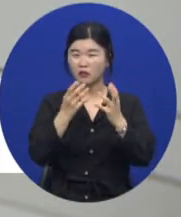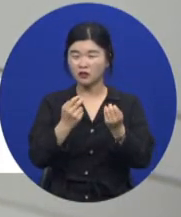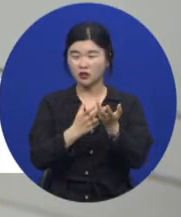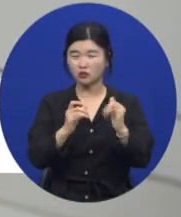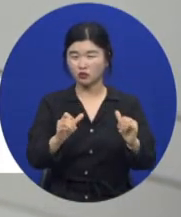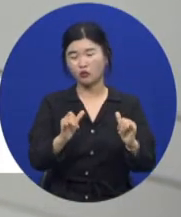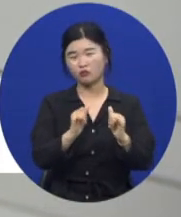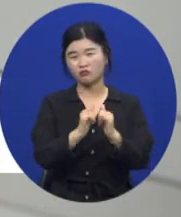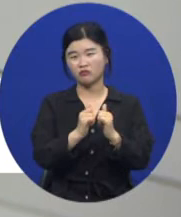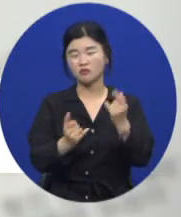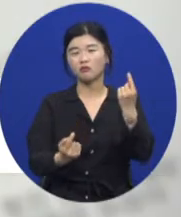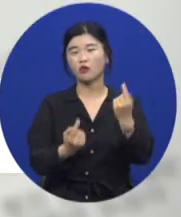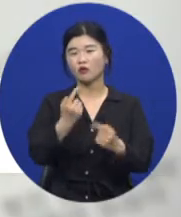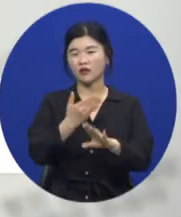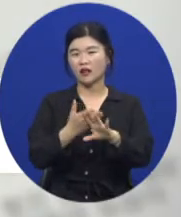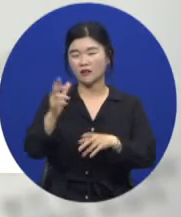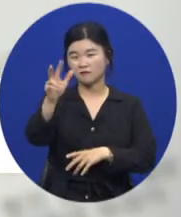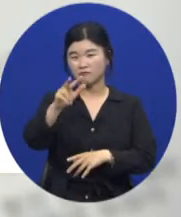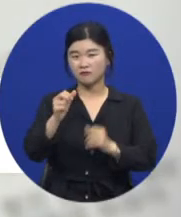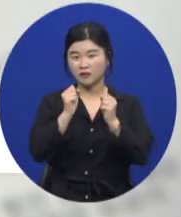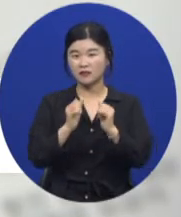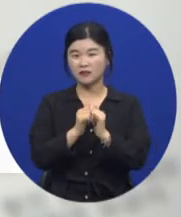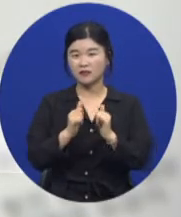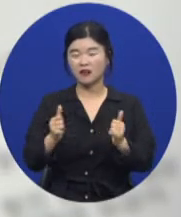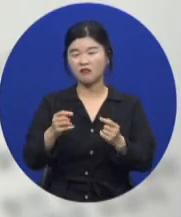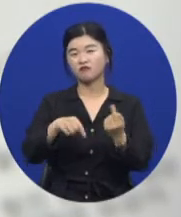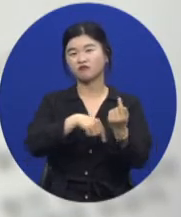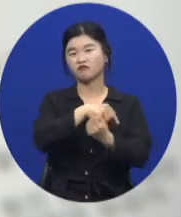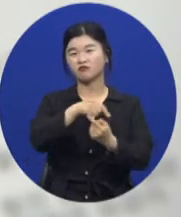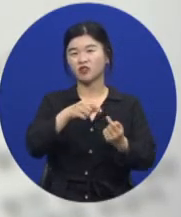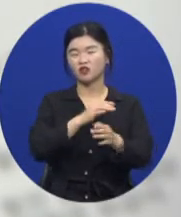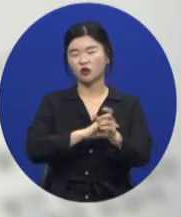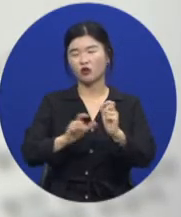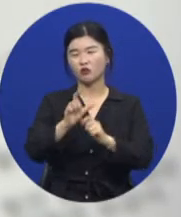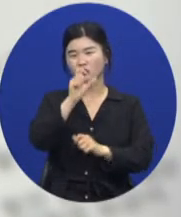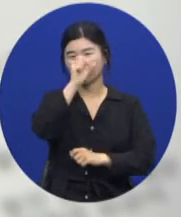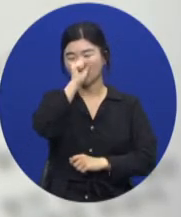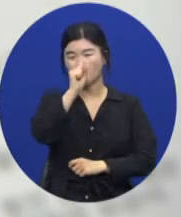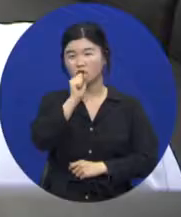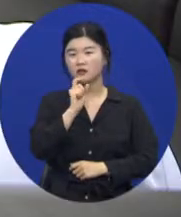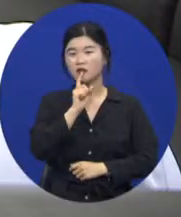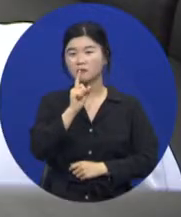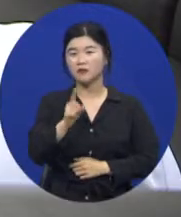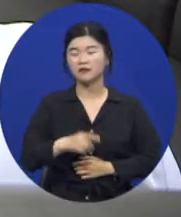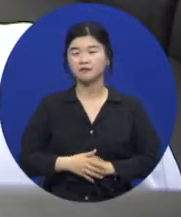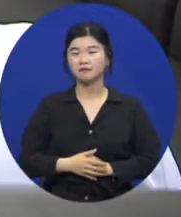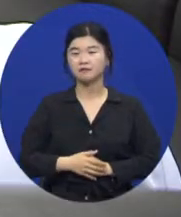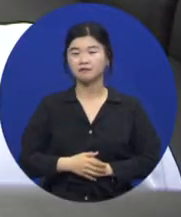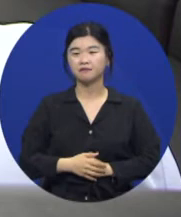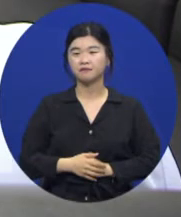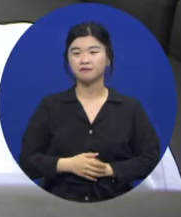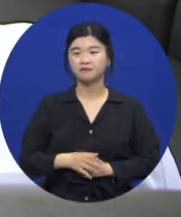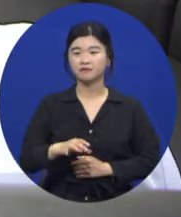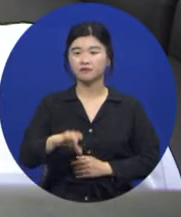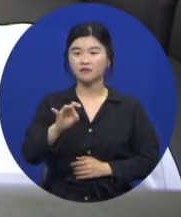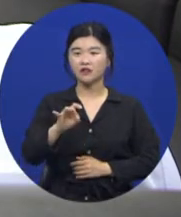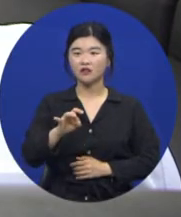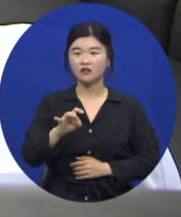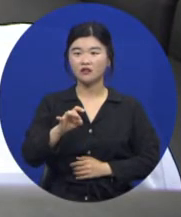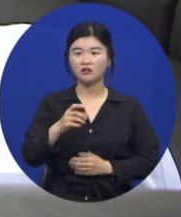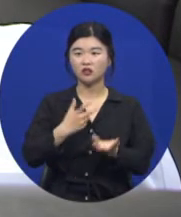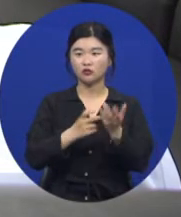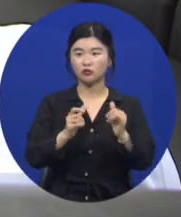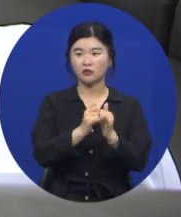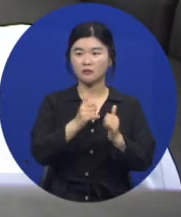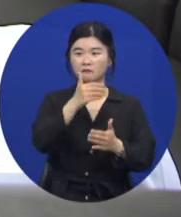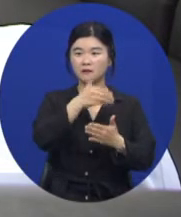제주 돈보다 다른 집안 거주자가 영업상 훨씬 이득일 수 밖에 없습니다 일단 국내 내 배 제 17대